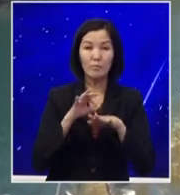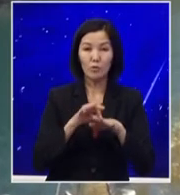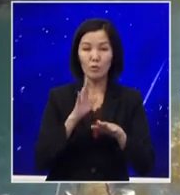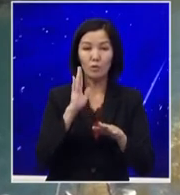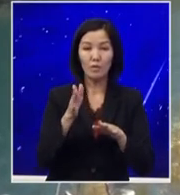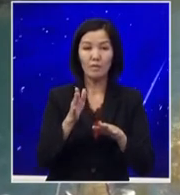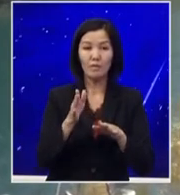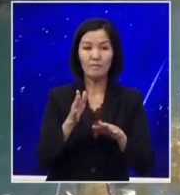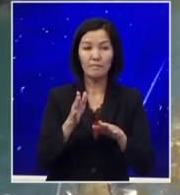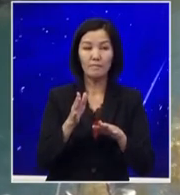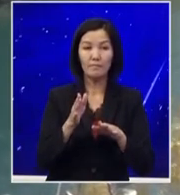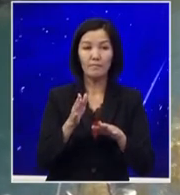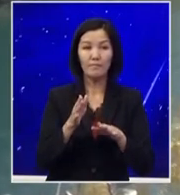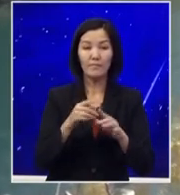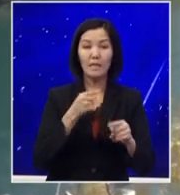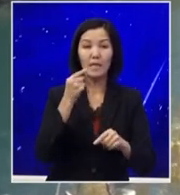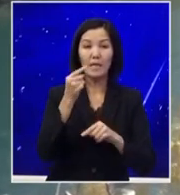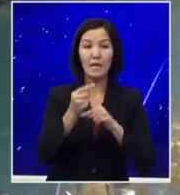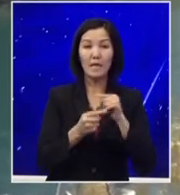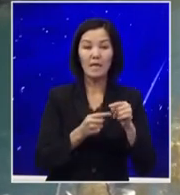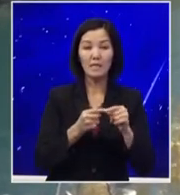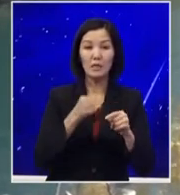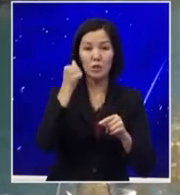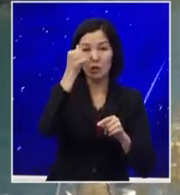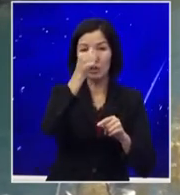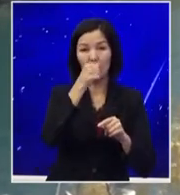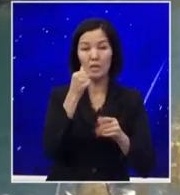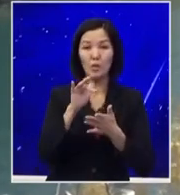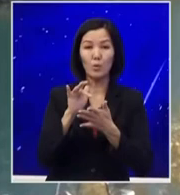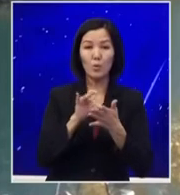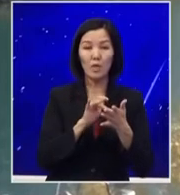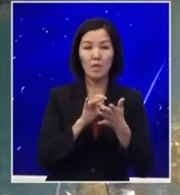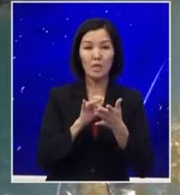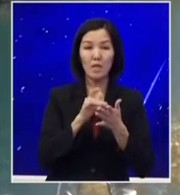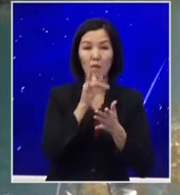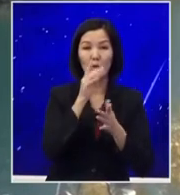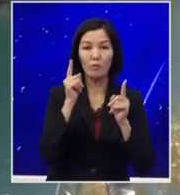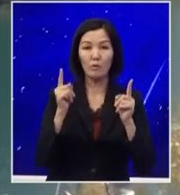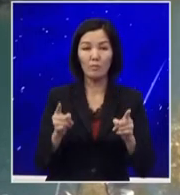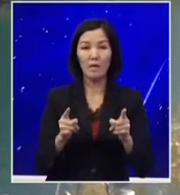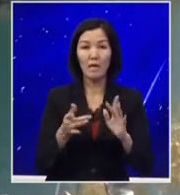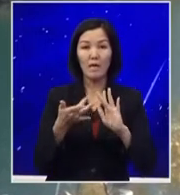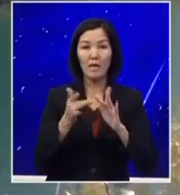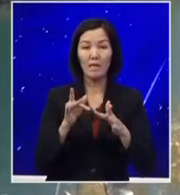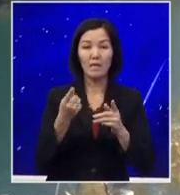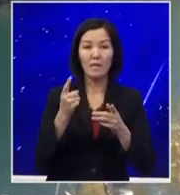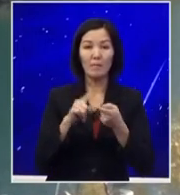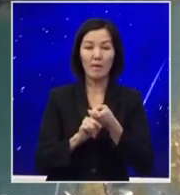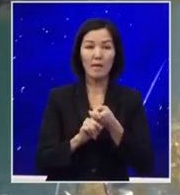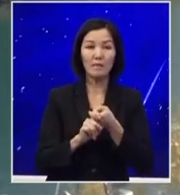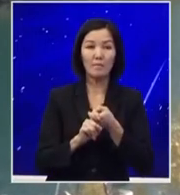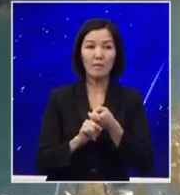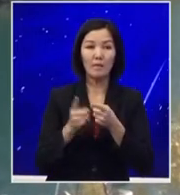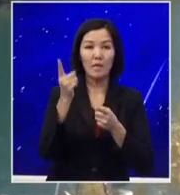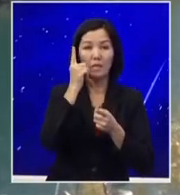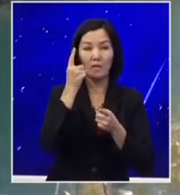келісім жүргізіп жатыр. Келесі маусымға, туристік маусымға интернет байланысы мен